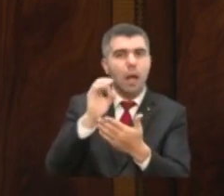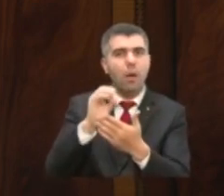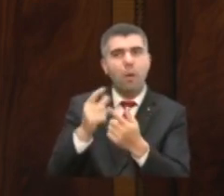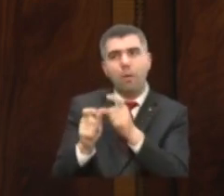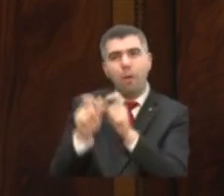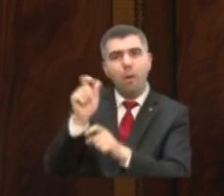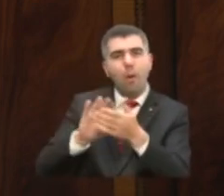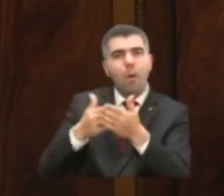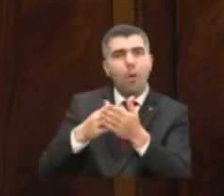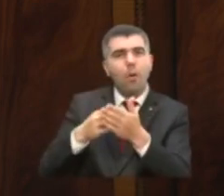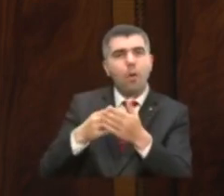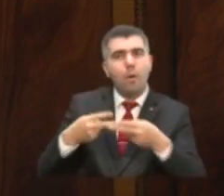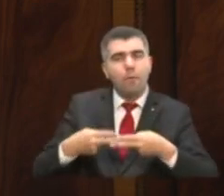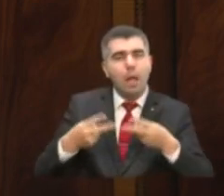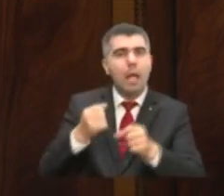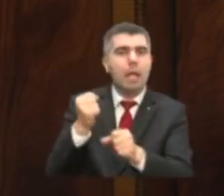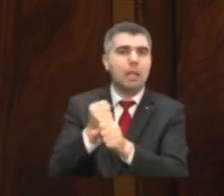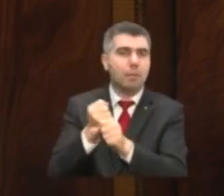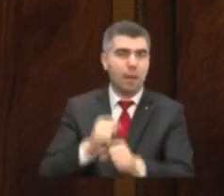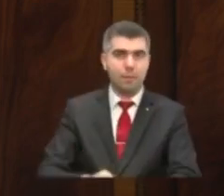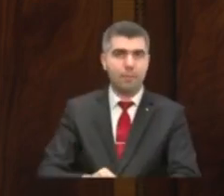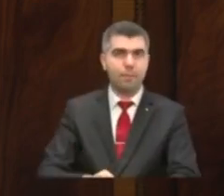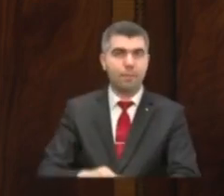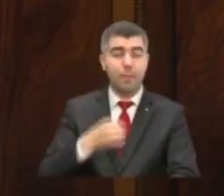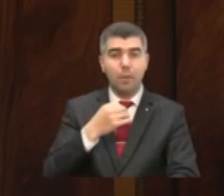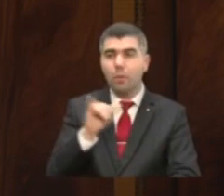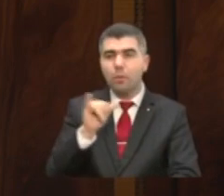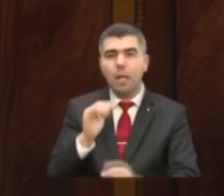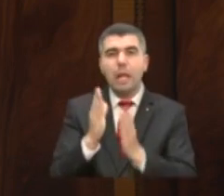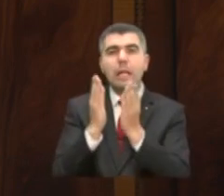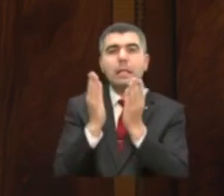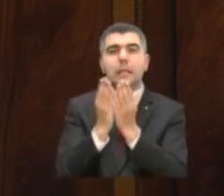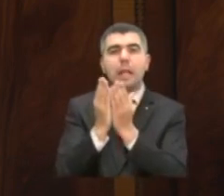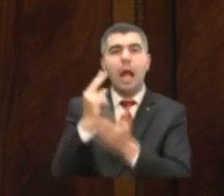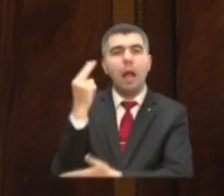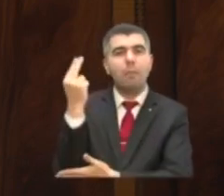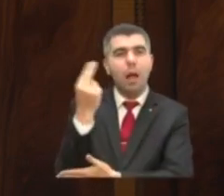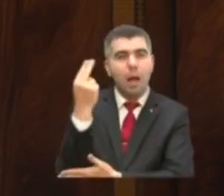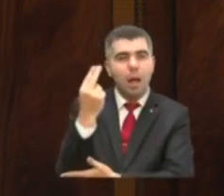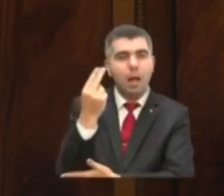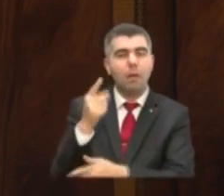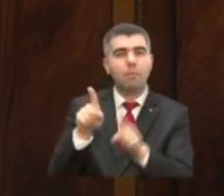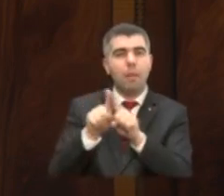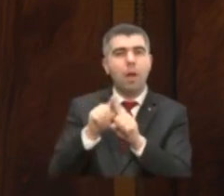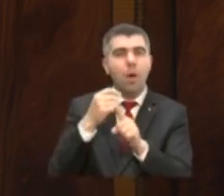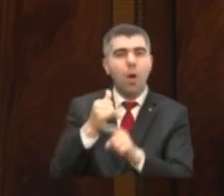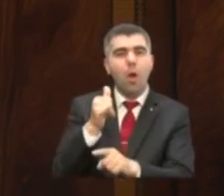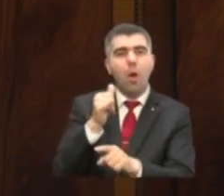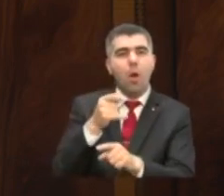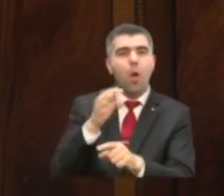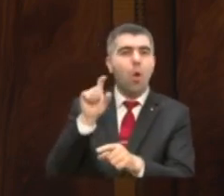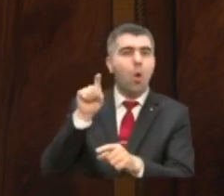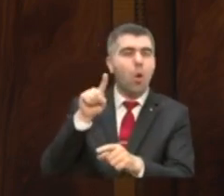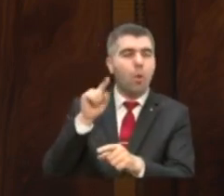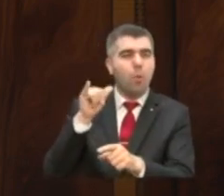يتطلبه سوق الشغل؟ بالله عليكم سيد رئيس الحكومة، ما مصير الطلبة خريجي شعب التاريخ والجغرافية واللغة العربية